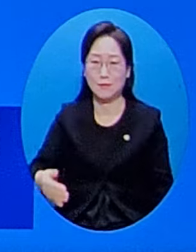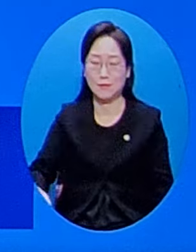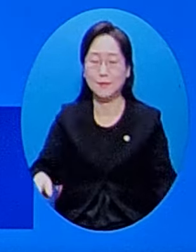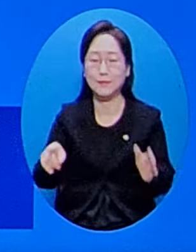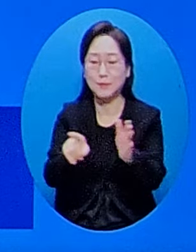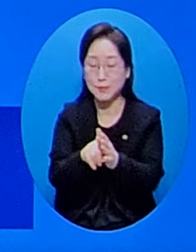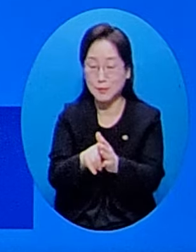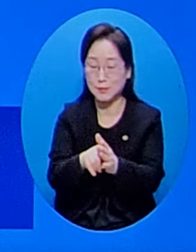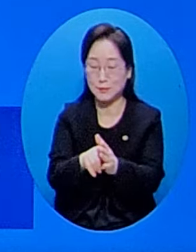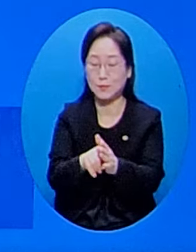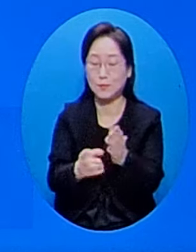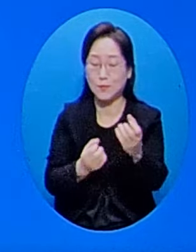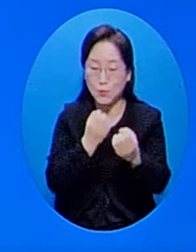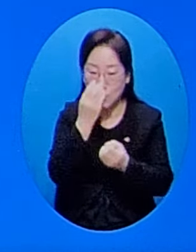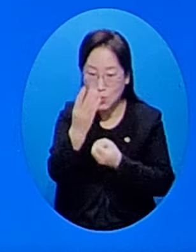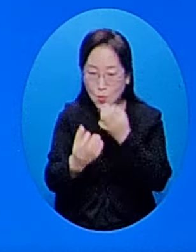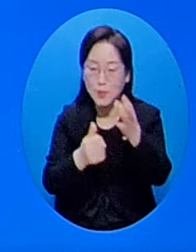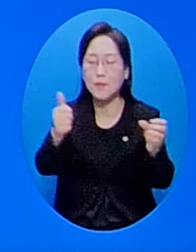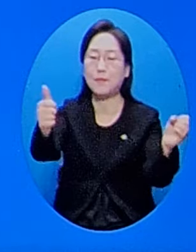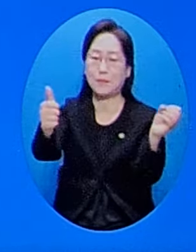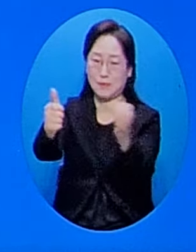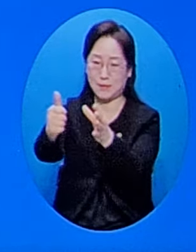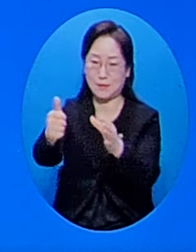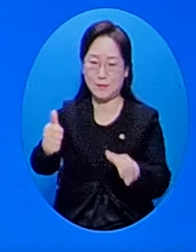믿음의 고백을 주인에게 한 것입니다.